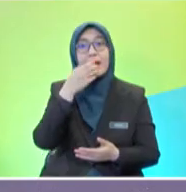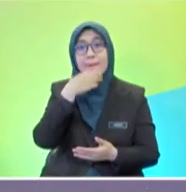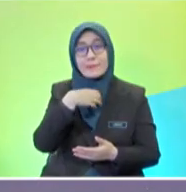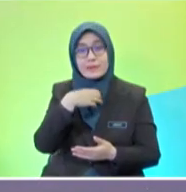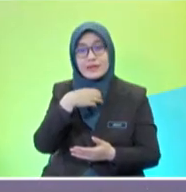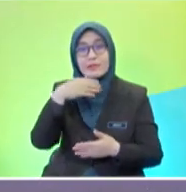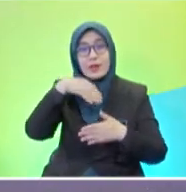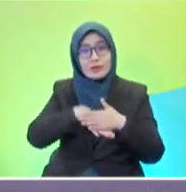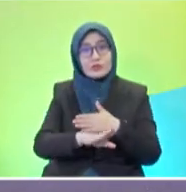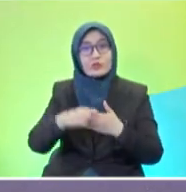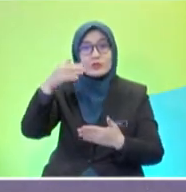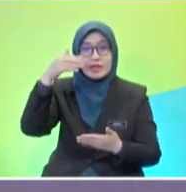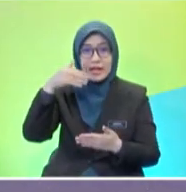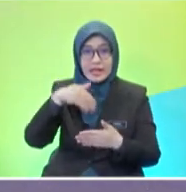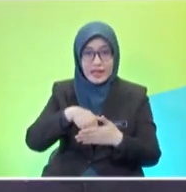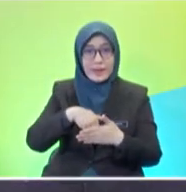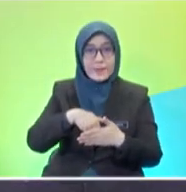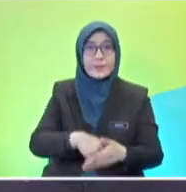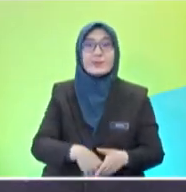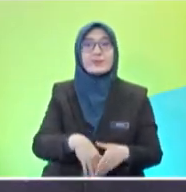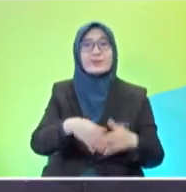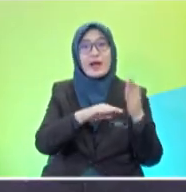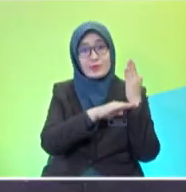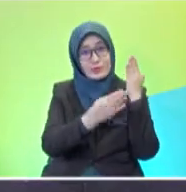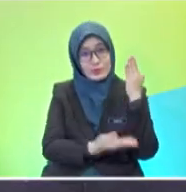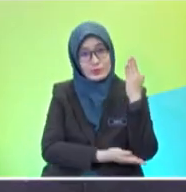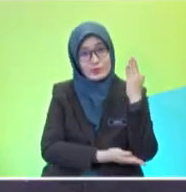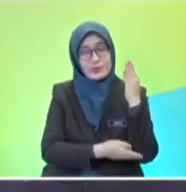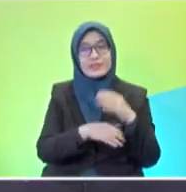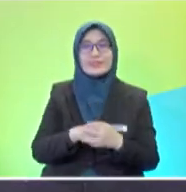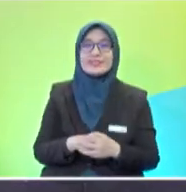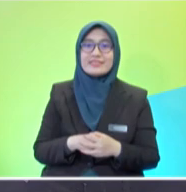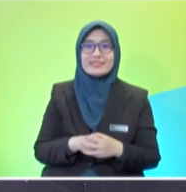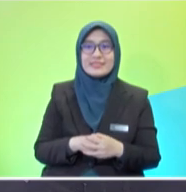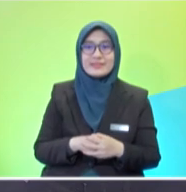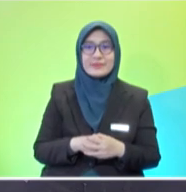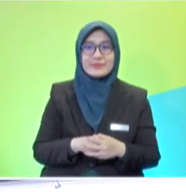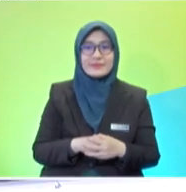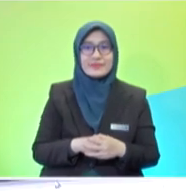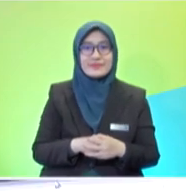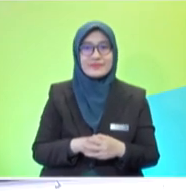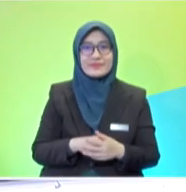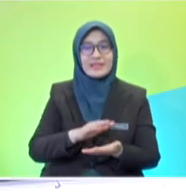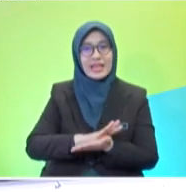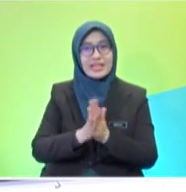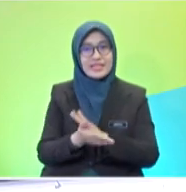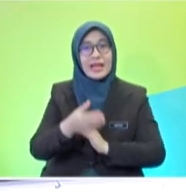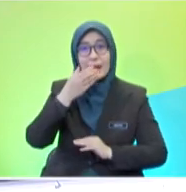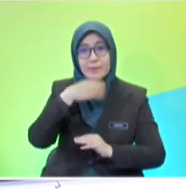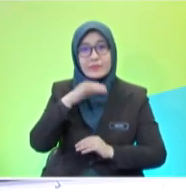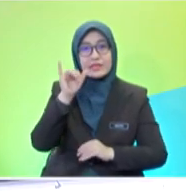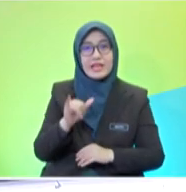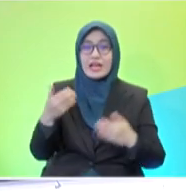saja di atas pupuk Tuh jadinya bilangan itu yang tinggal di pokok